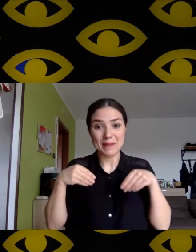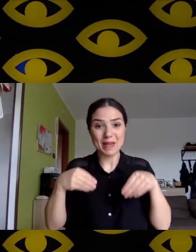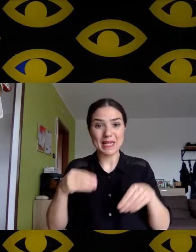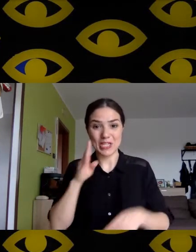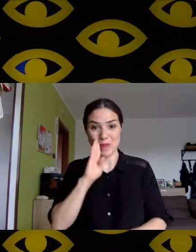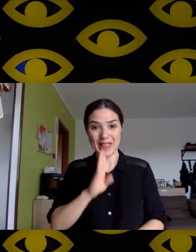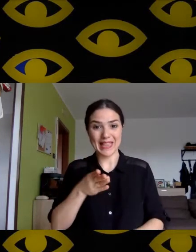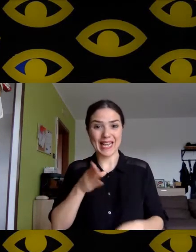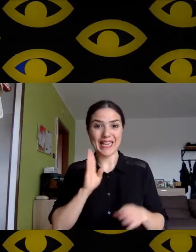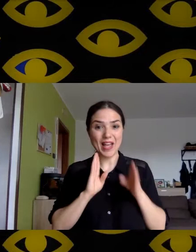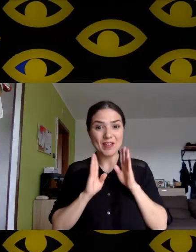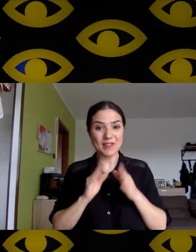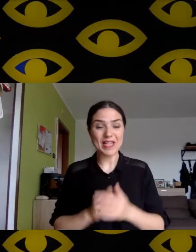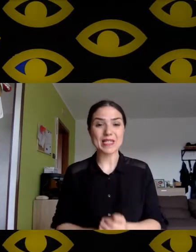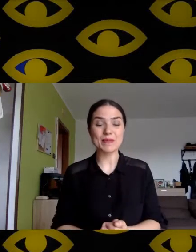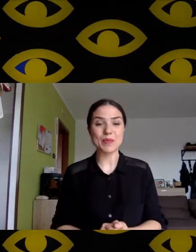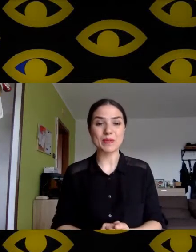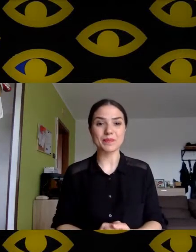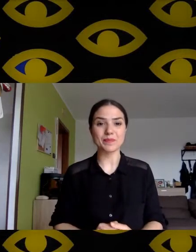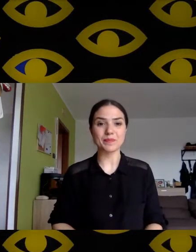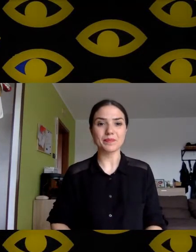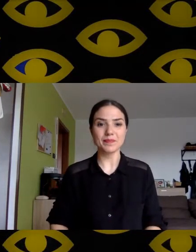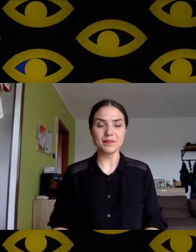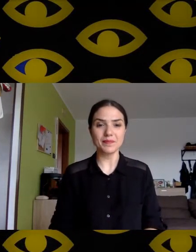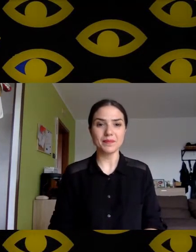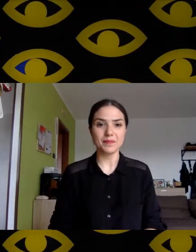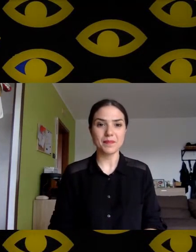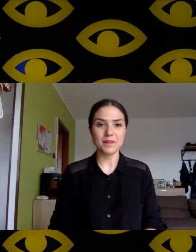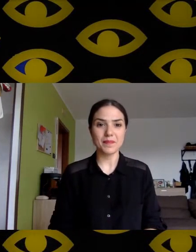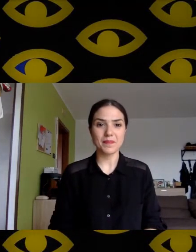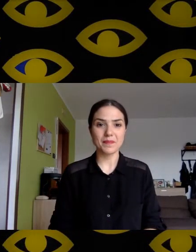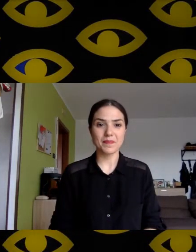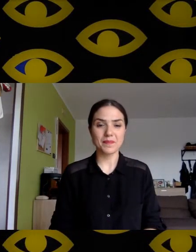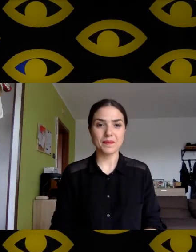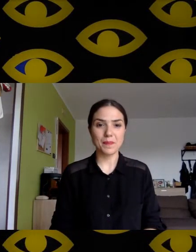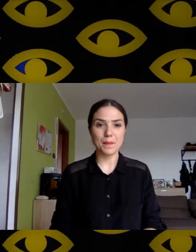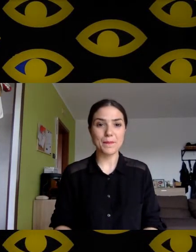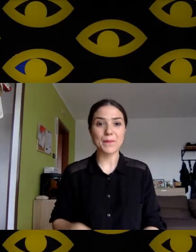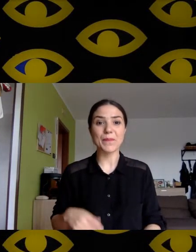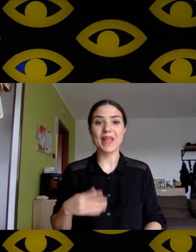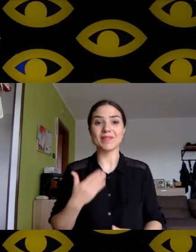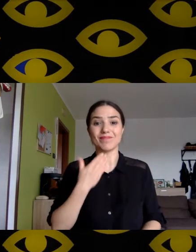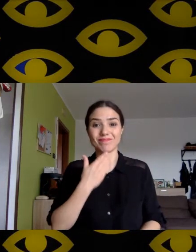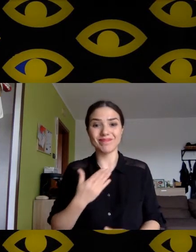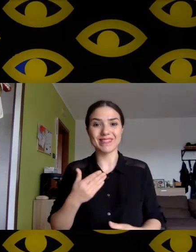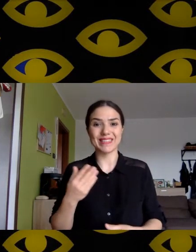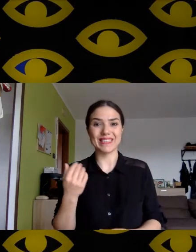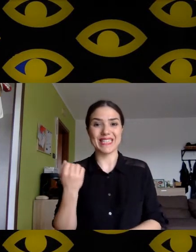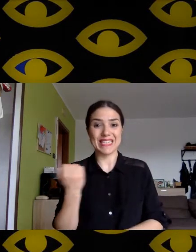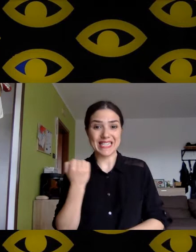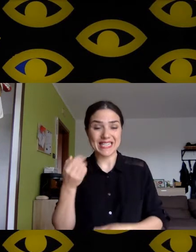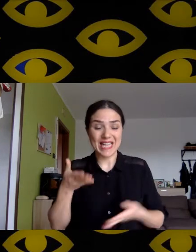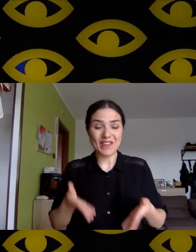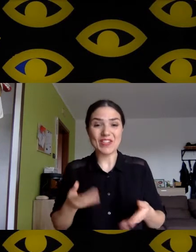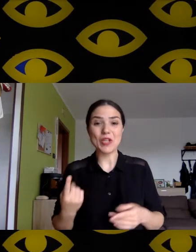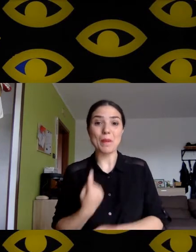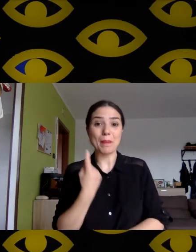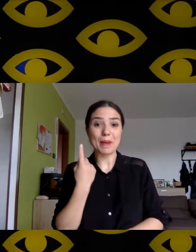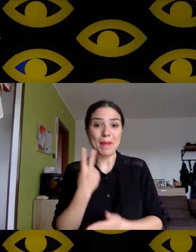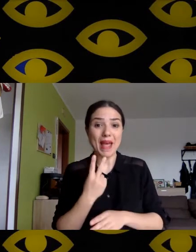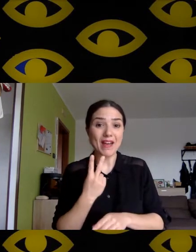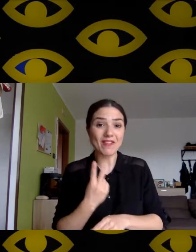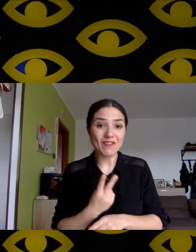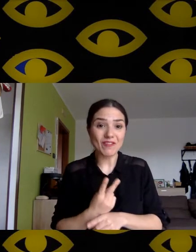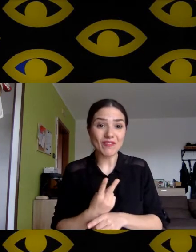positivo verso questo servizio, che è quello appunto di offrire per la prima volta, lo ripeto a chi si sta collegando in questo momento,